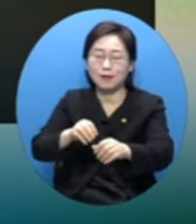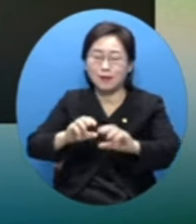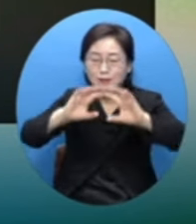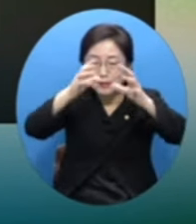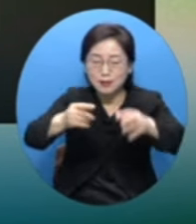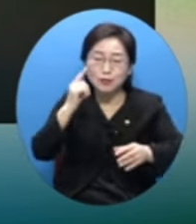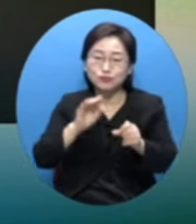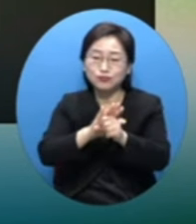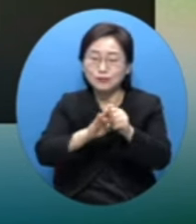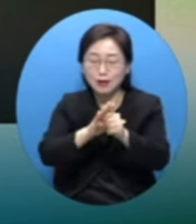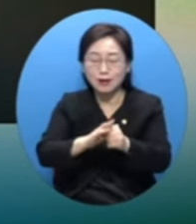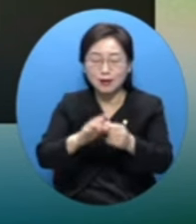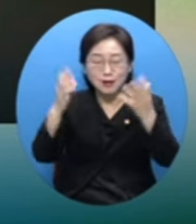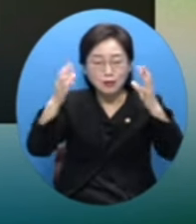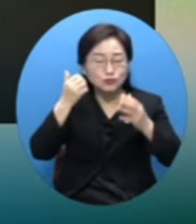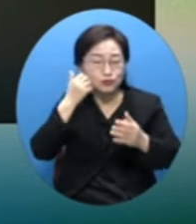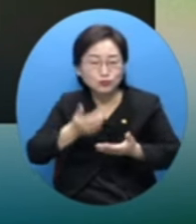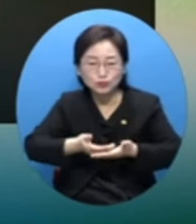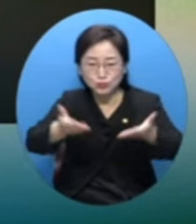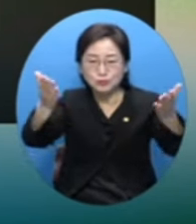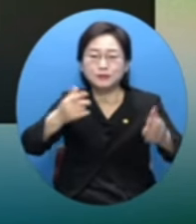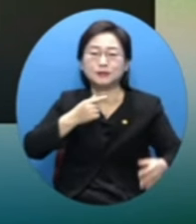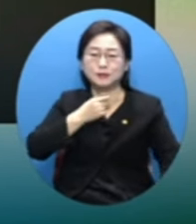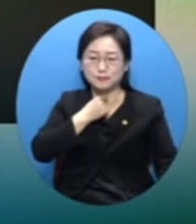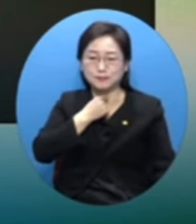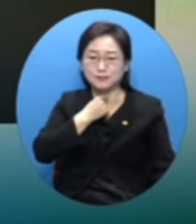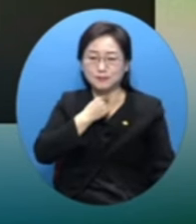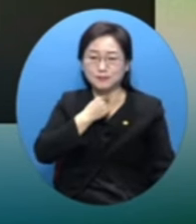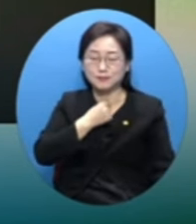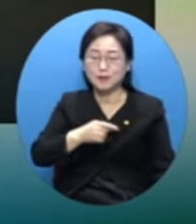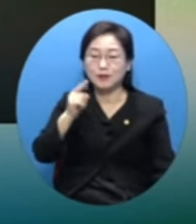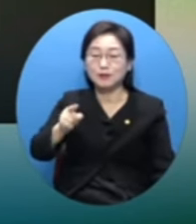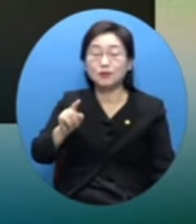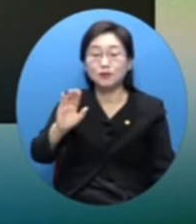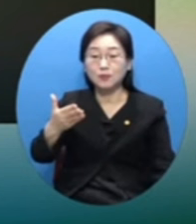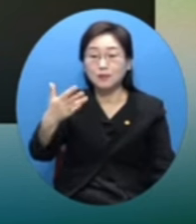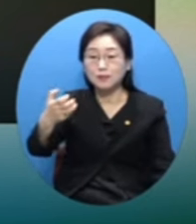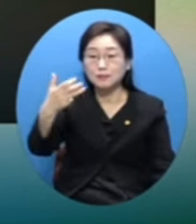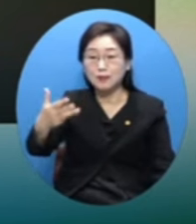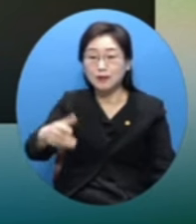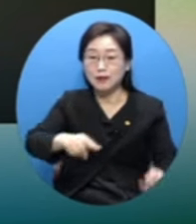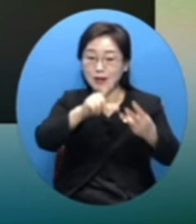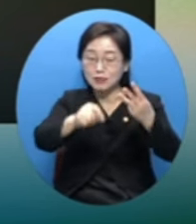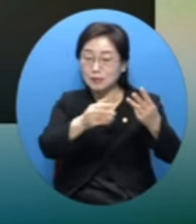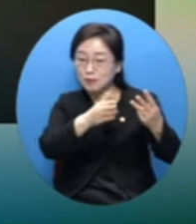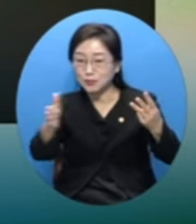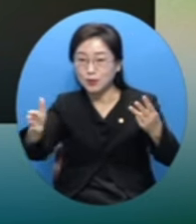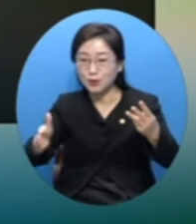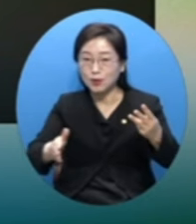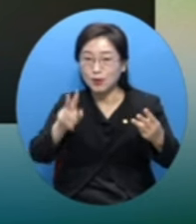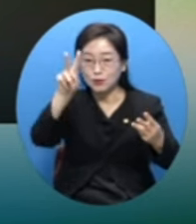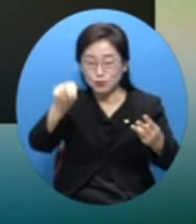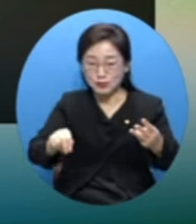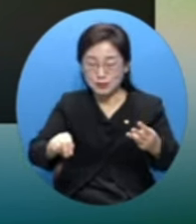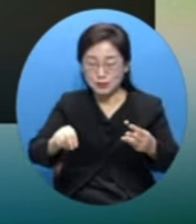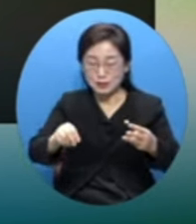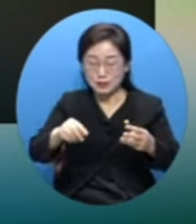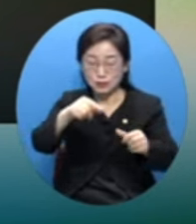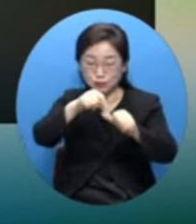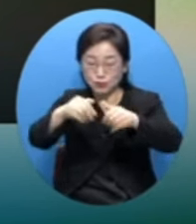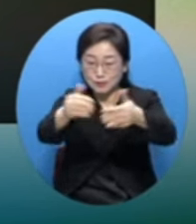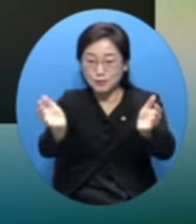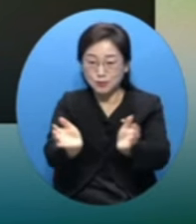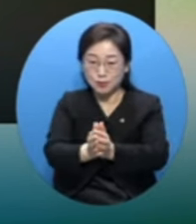불쌍한 아이들에게 돌려줘야 되겠다. 그래서 1988년 3월부터 유니세프 친선대사로 활동을